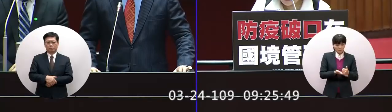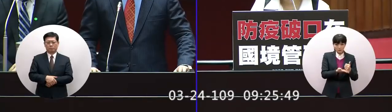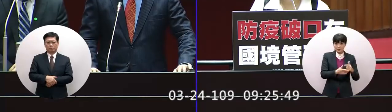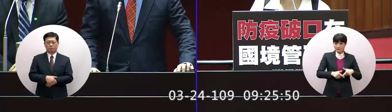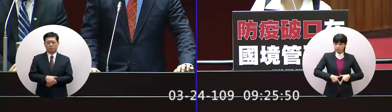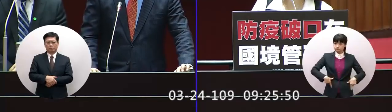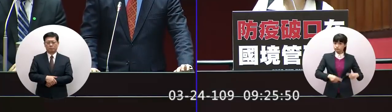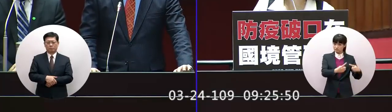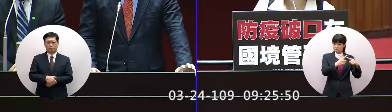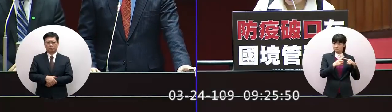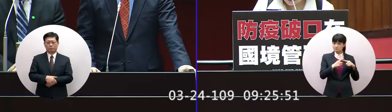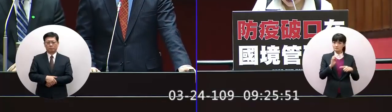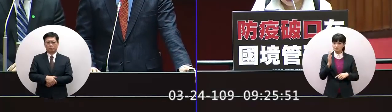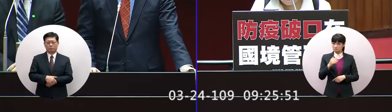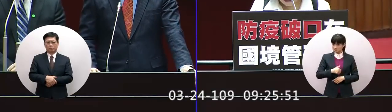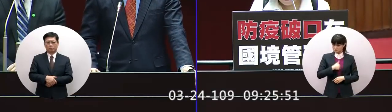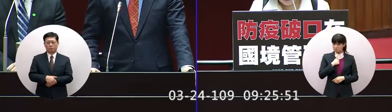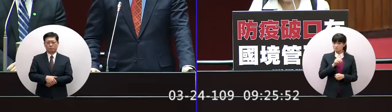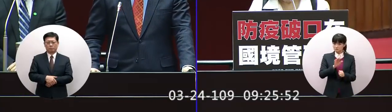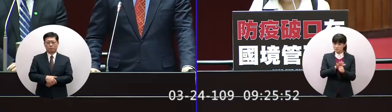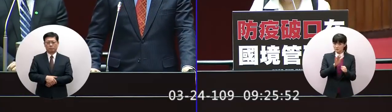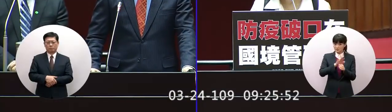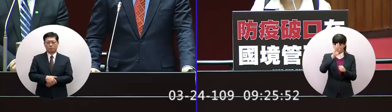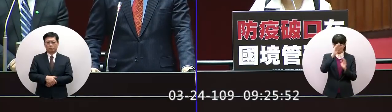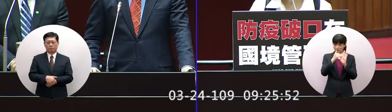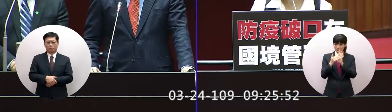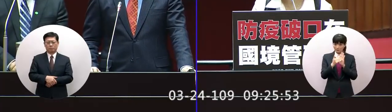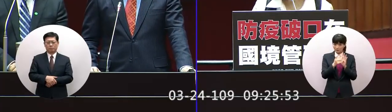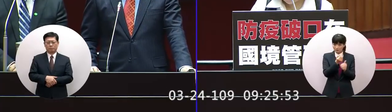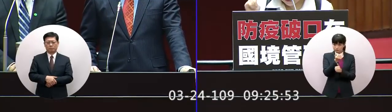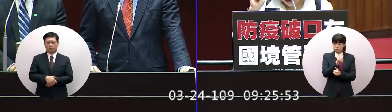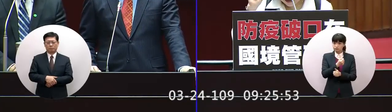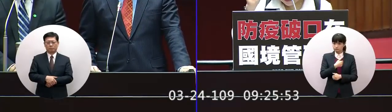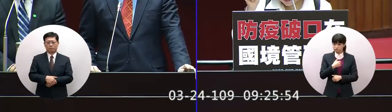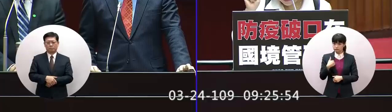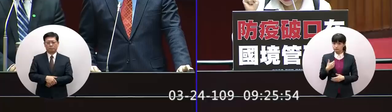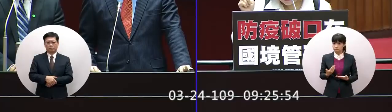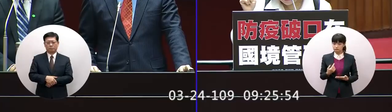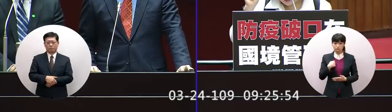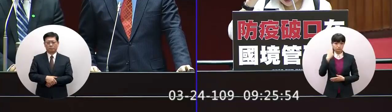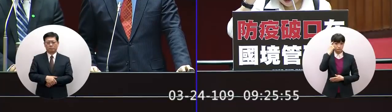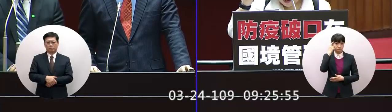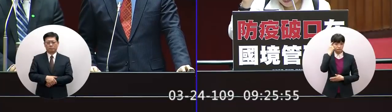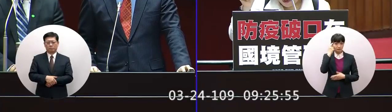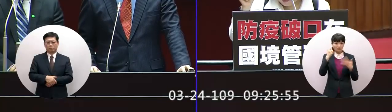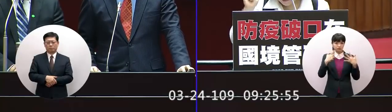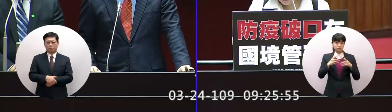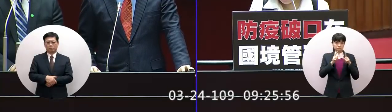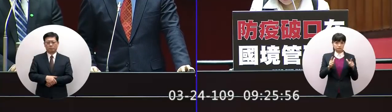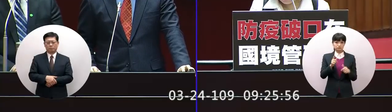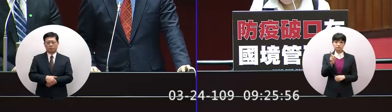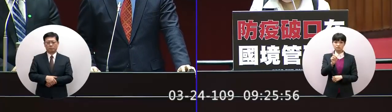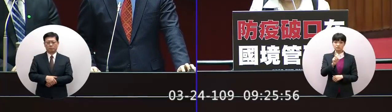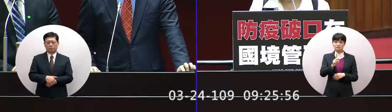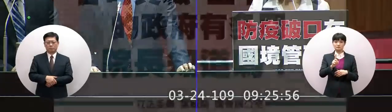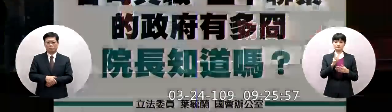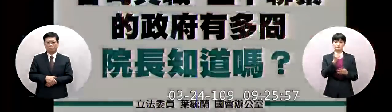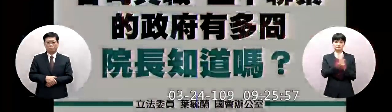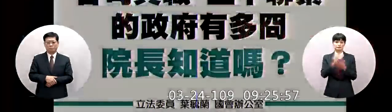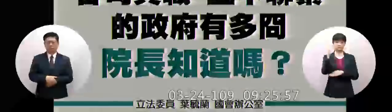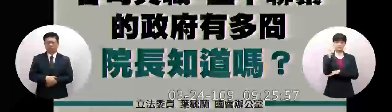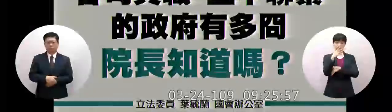低防疫漏洞上的威胁吗？我觉得最大的问题是在各司其职、互不联系的政